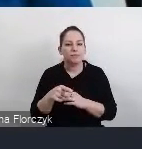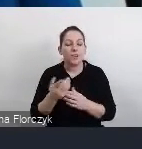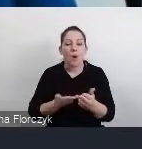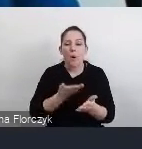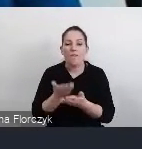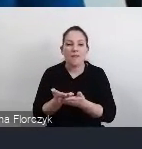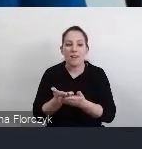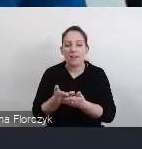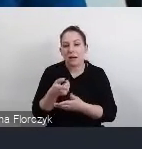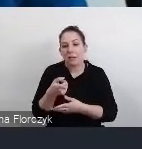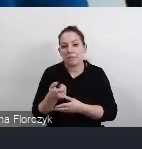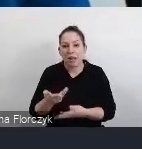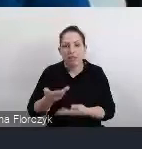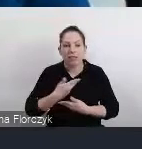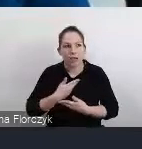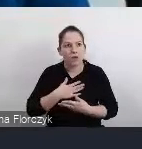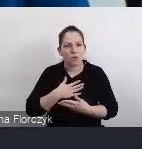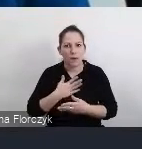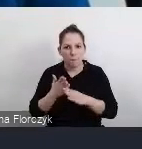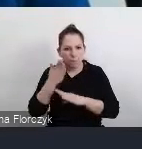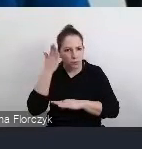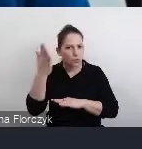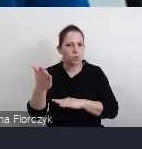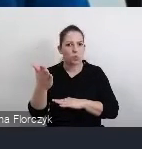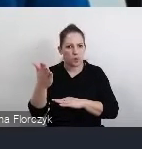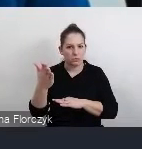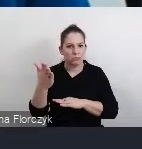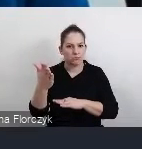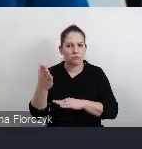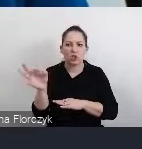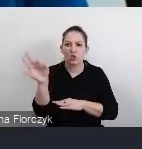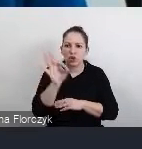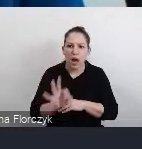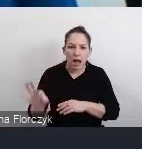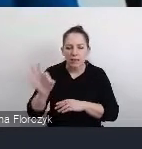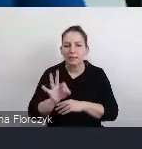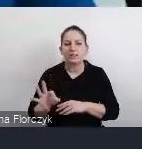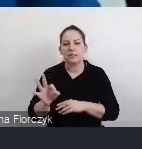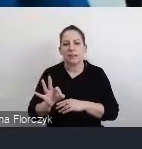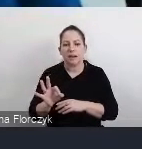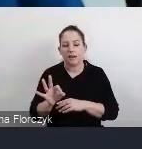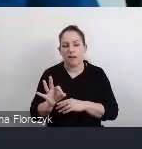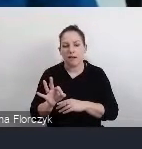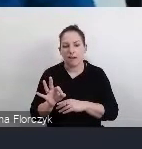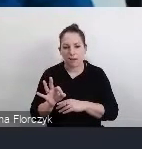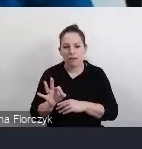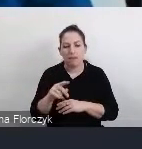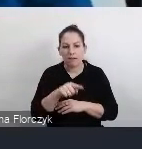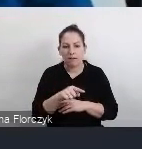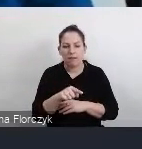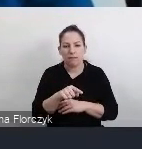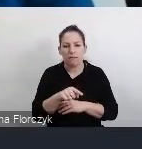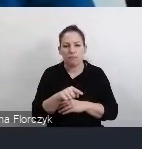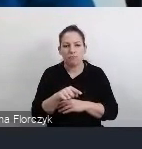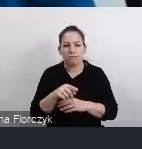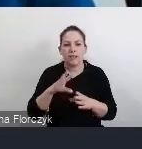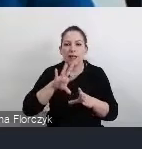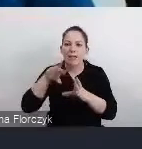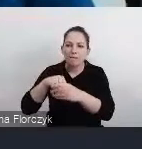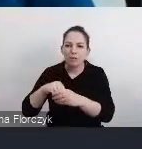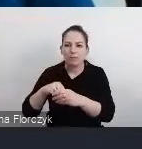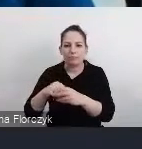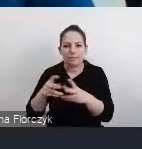która daje przyszłościowo szansę, że zakres zainwestowania na przykład